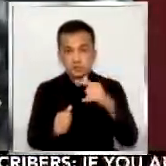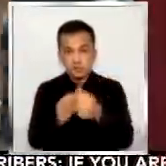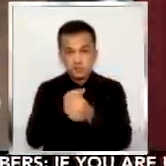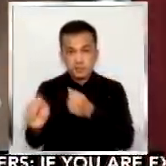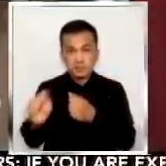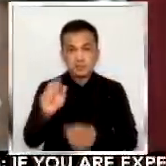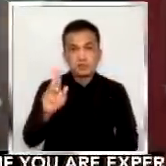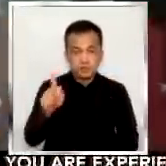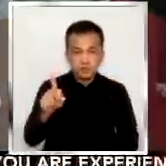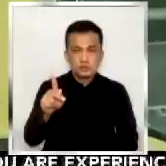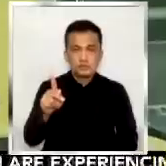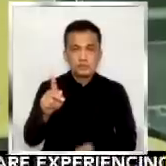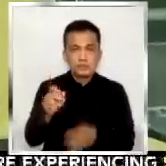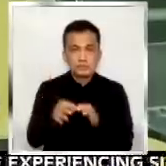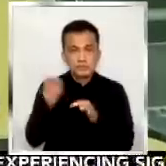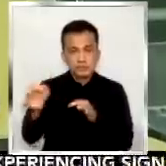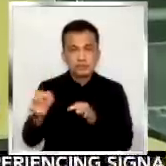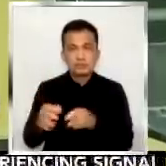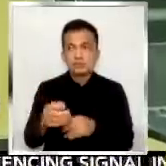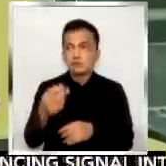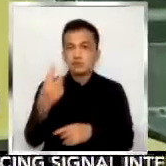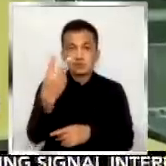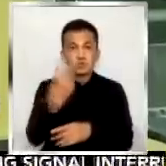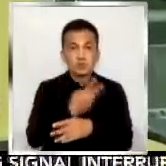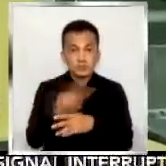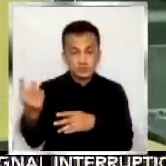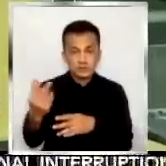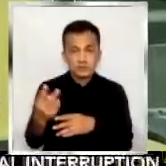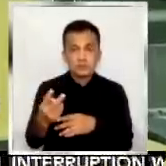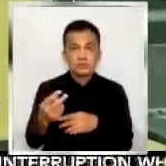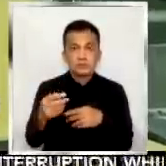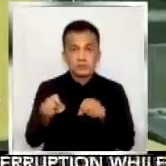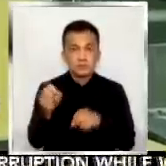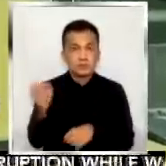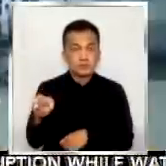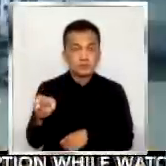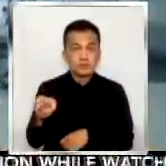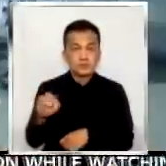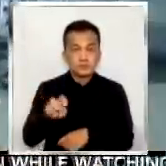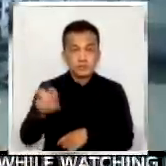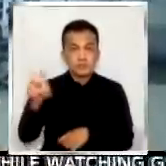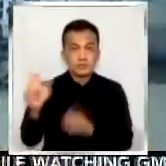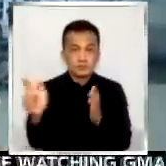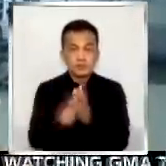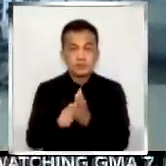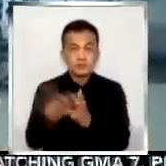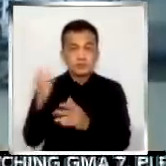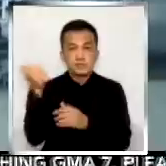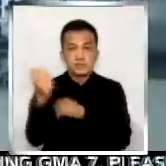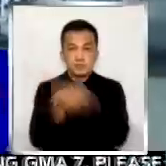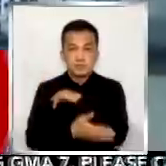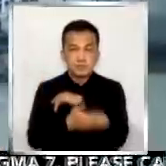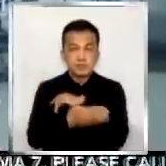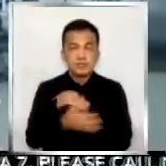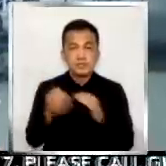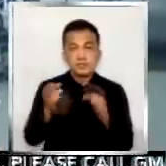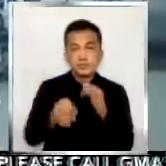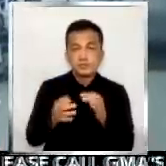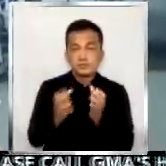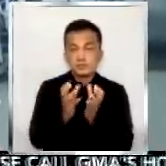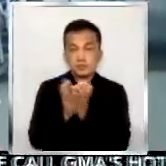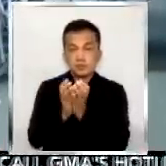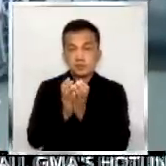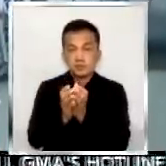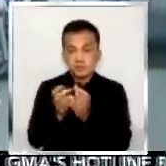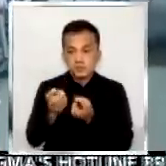ng 2 linggo. Magpapatupad naman daw ng travel ban sa ibang bansa kung nasa community transmission level na ang